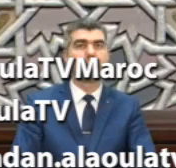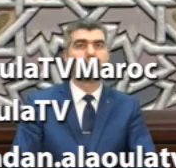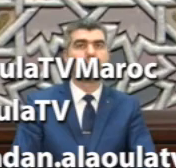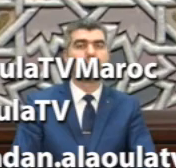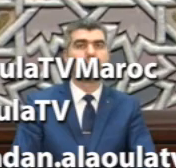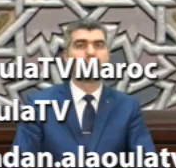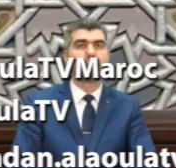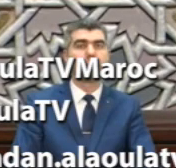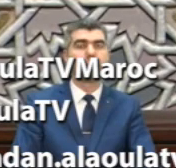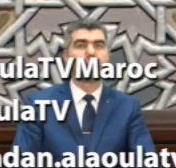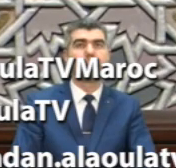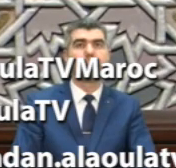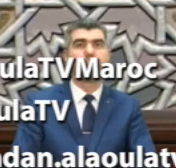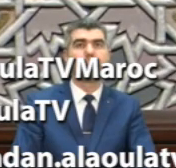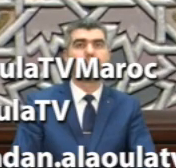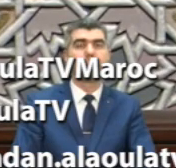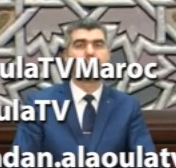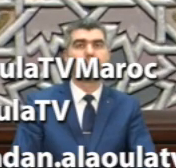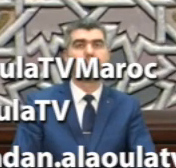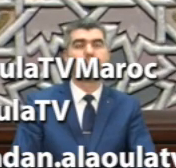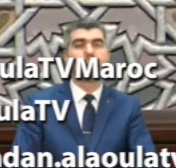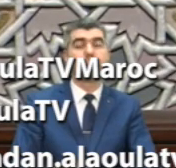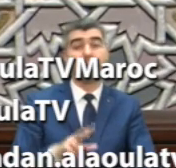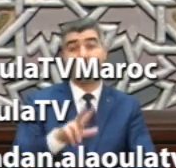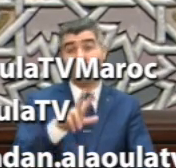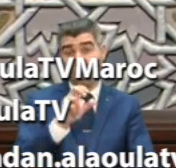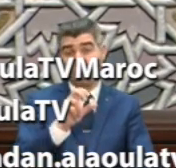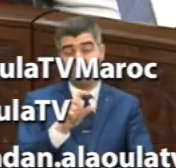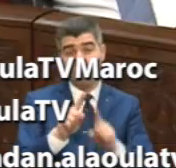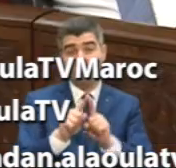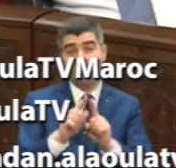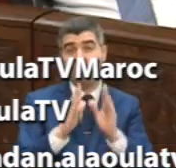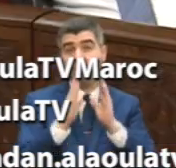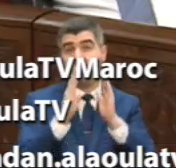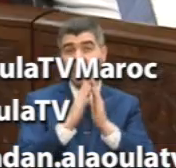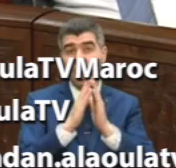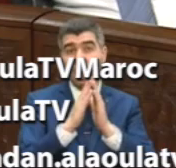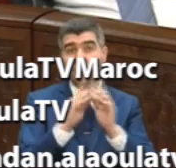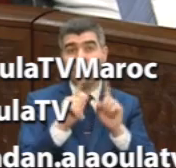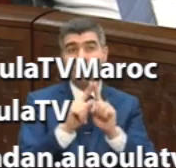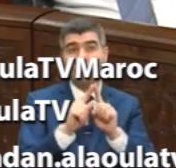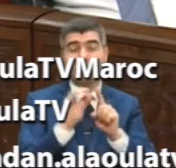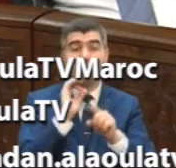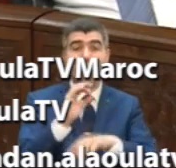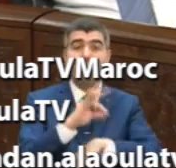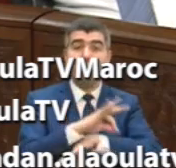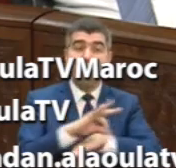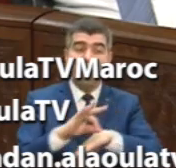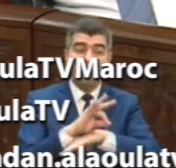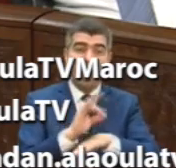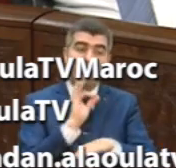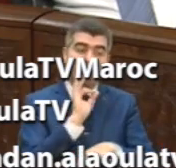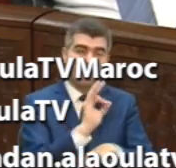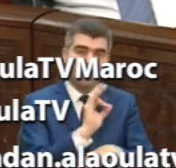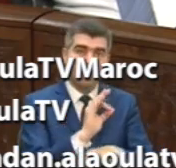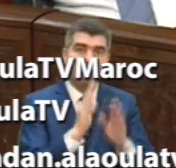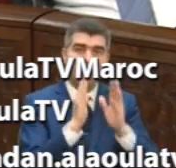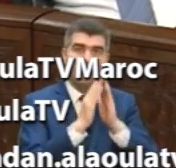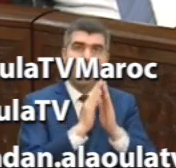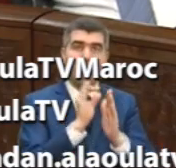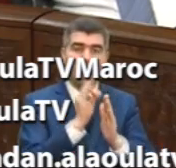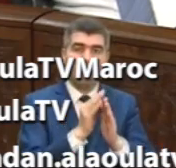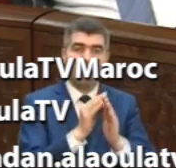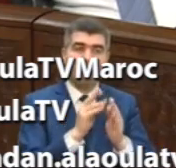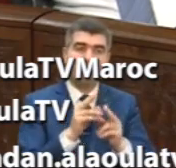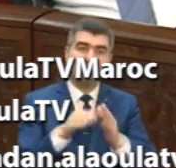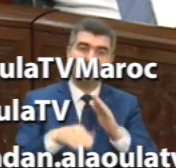تفضل. ترم تعلم على أنه بالفعل السكن الوظيفي هو مرتبط بالوظيفة، فالإنسان مين ما تيبقاش في